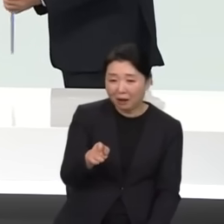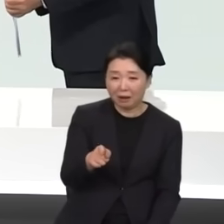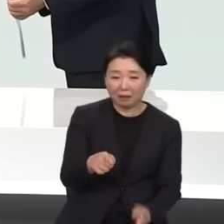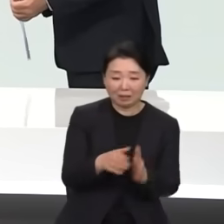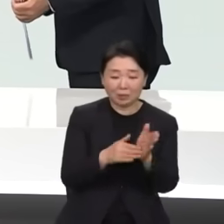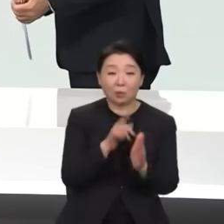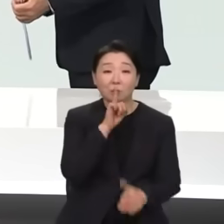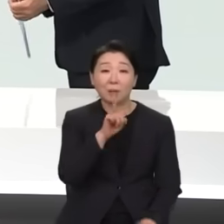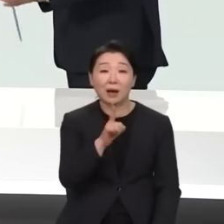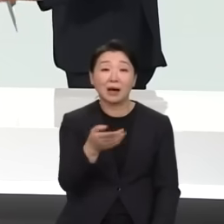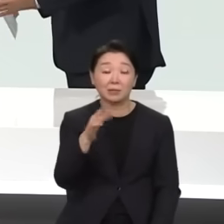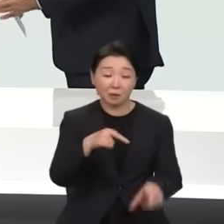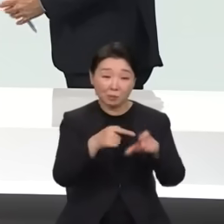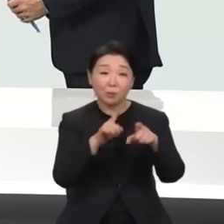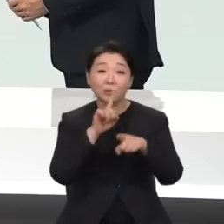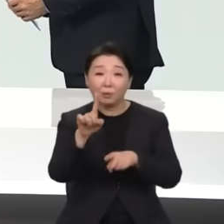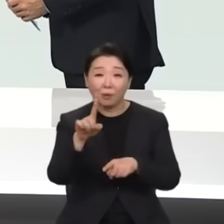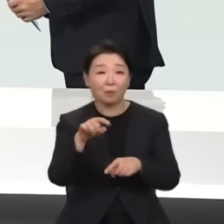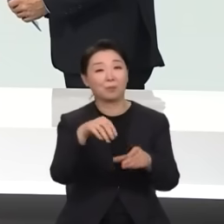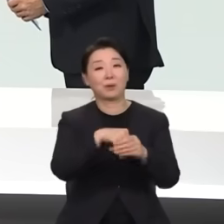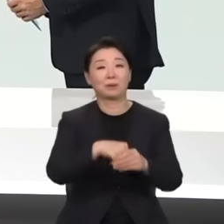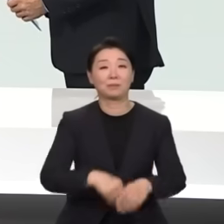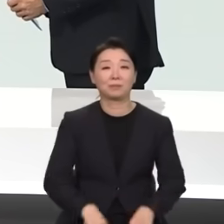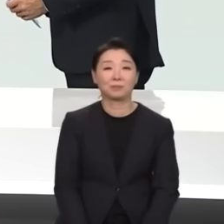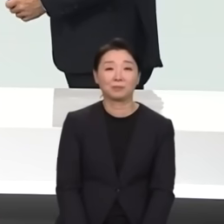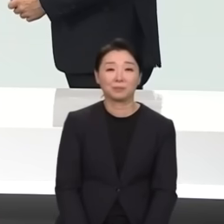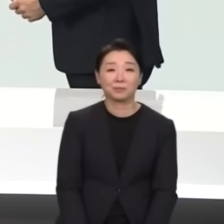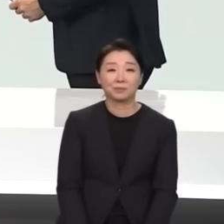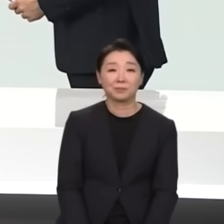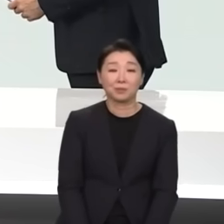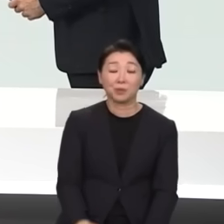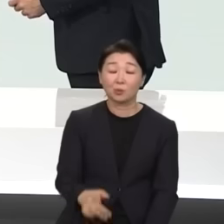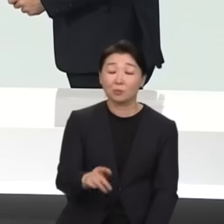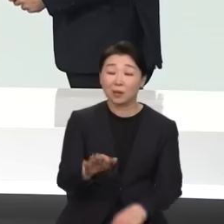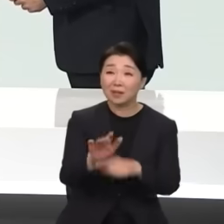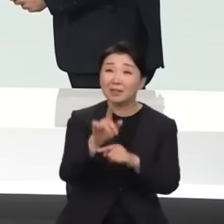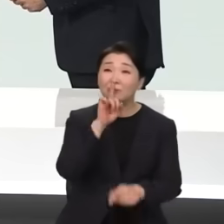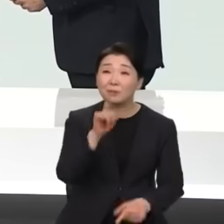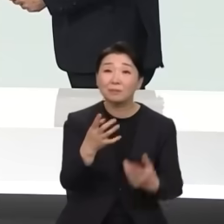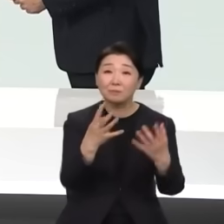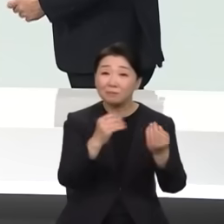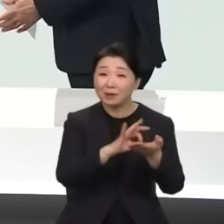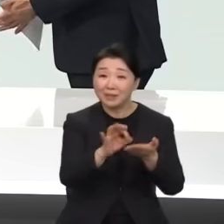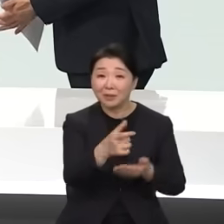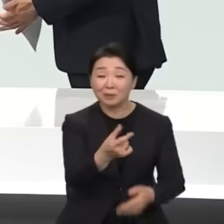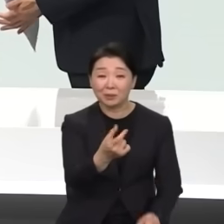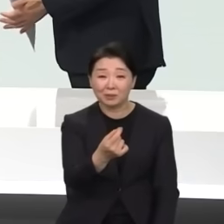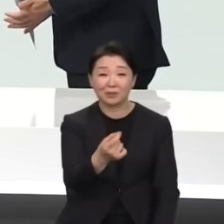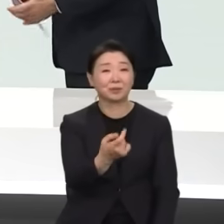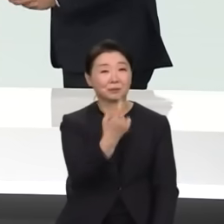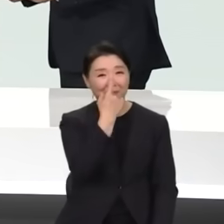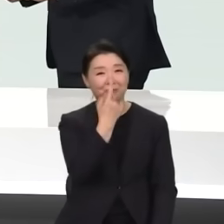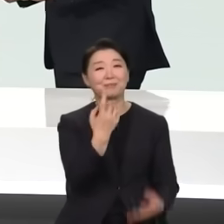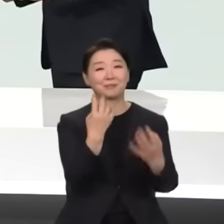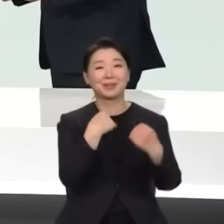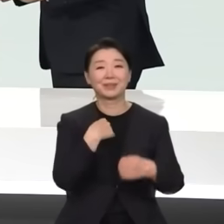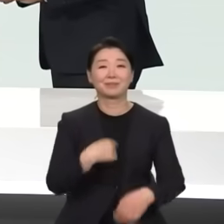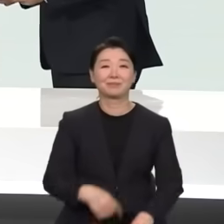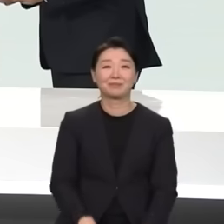뭐 속어도 표준어로 해당이 됩니다. 네, 저렇게 요즘에 사투리를 많이 쓰고 있더라고요, 조국 대표가. 많이 배우고 있습니다, 저도.